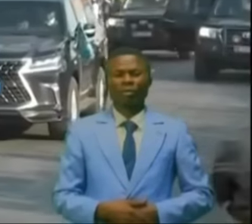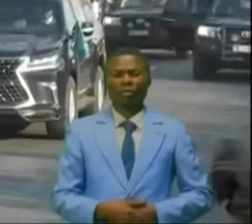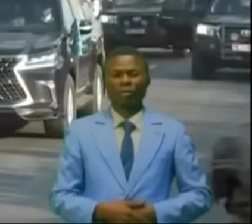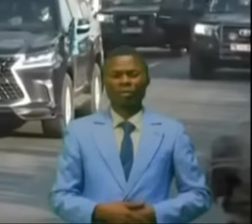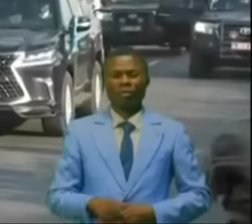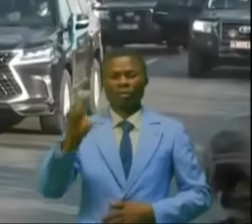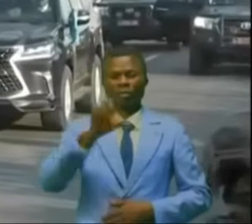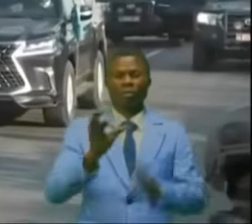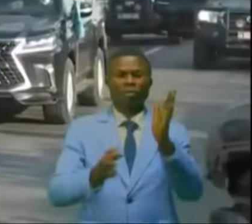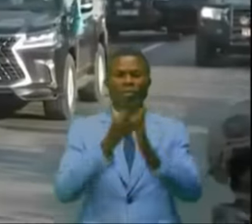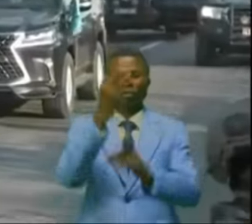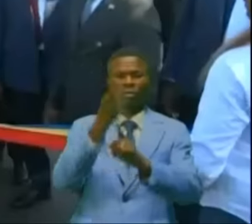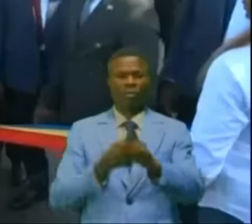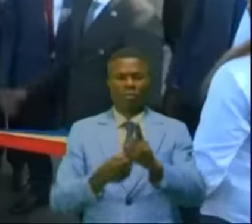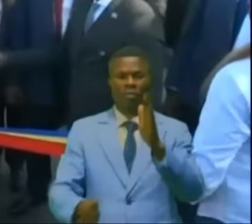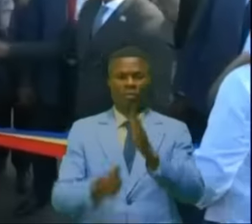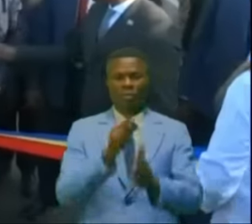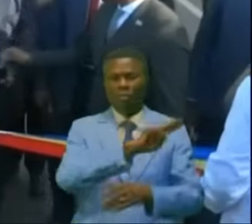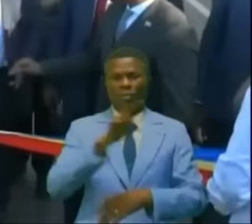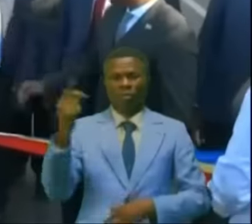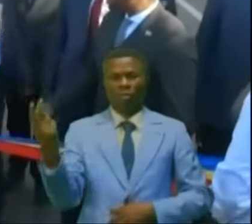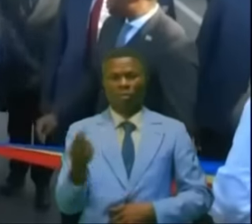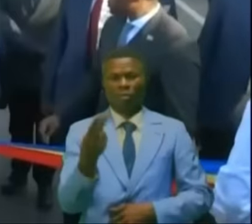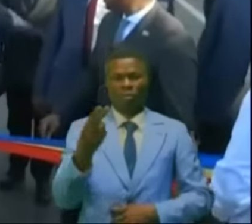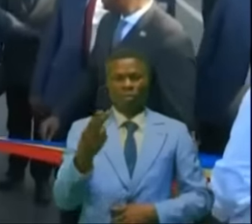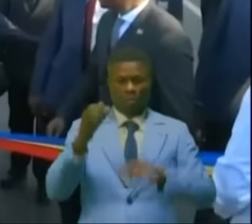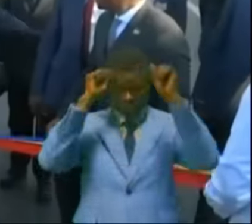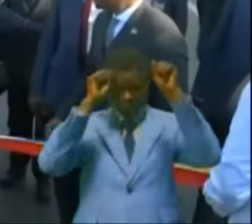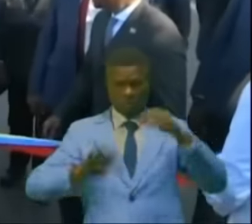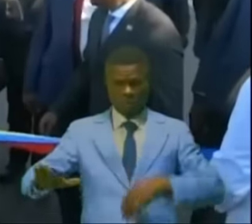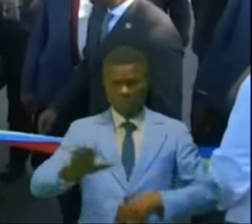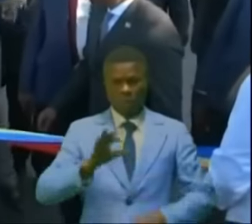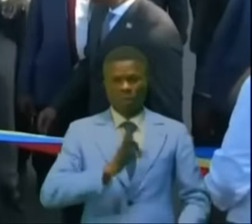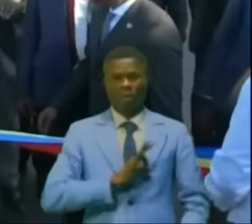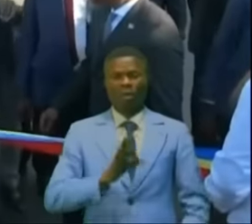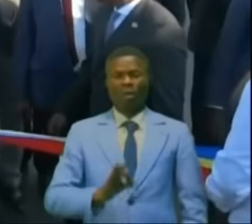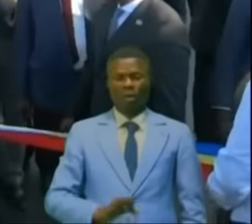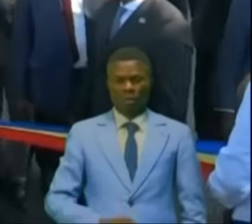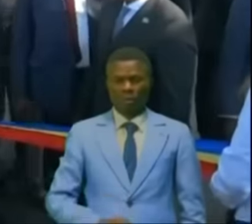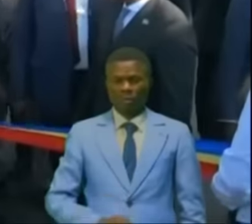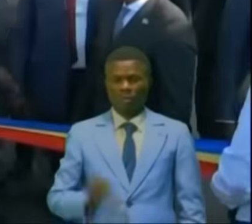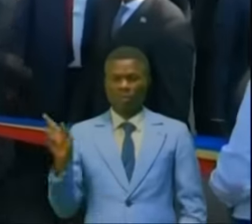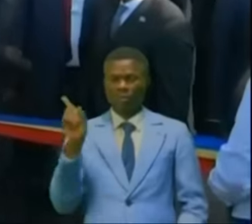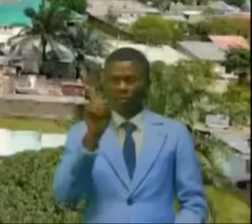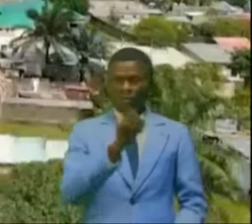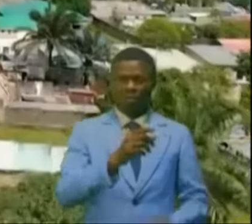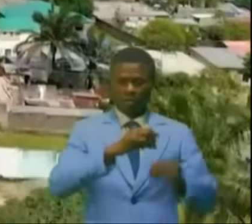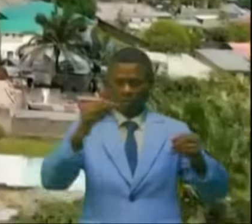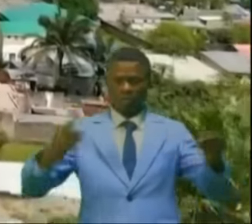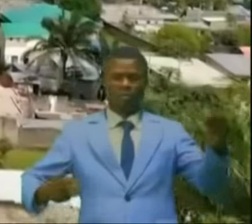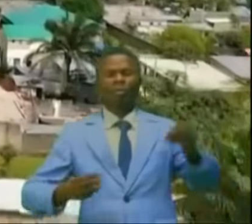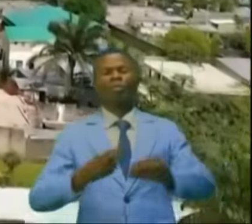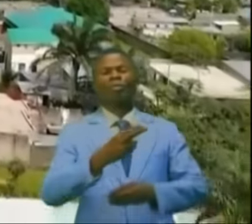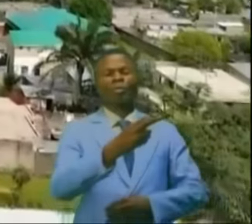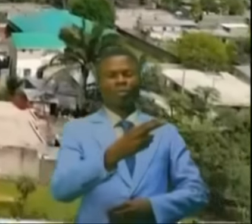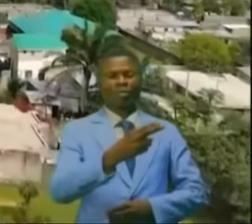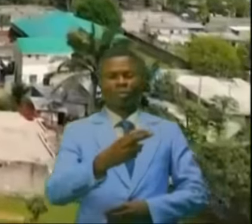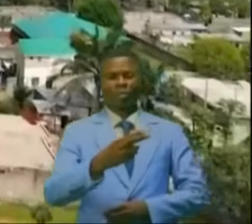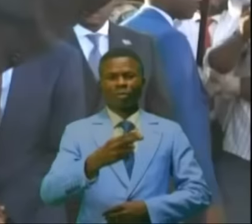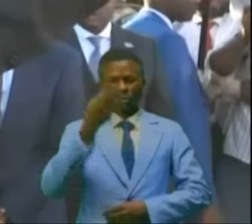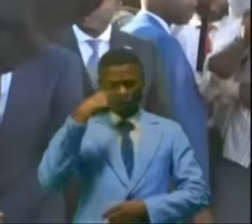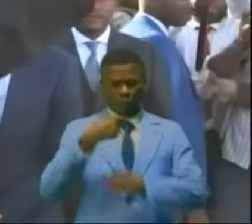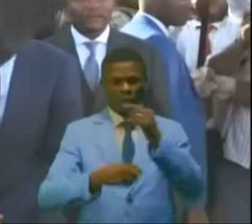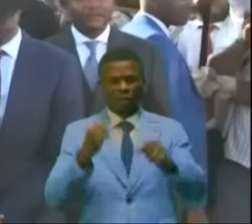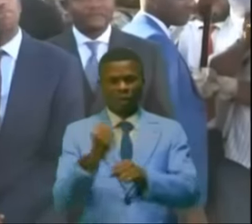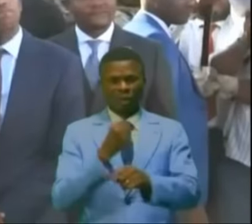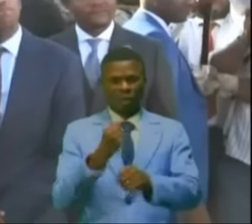Lundi 13 novembre 2023, le président de la République, Félix-Antoine Tshisekedi, a coupé le ruban symbolique pour la mise en service de la